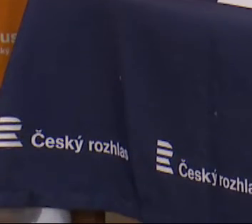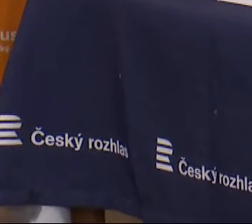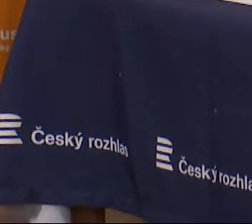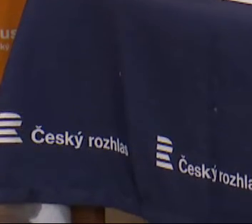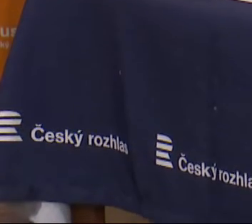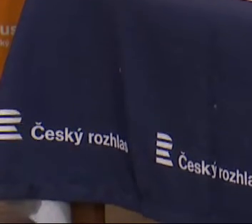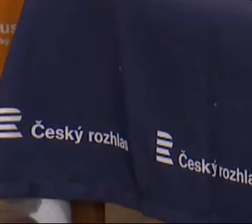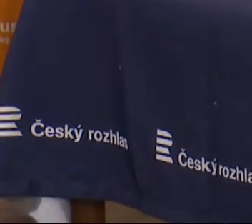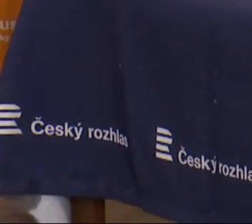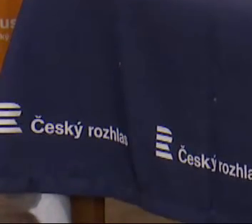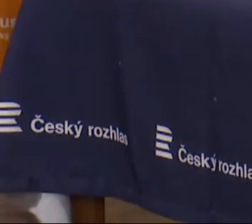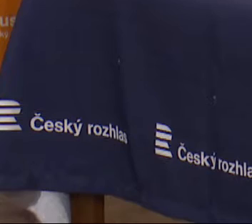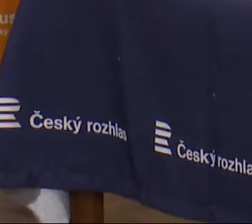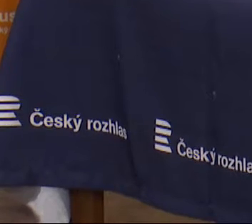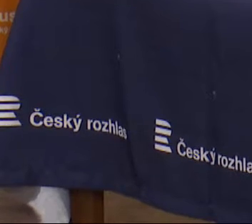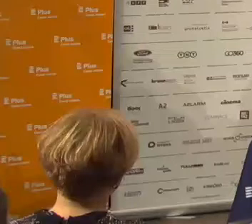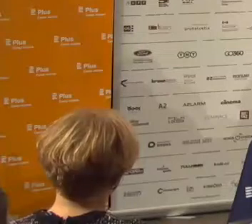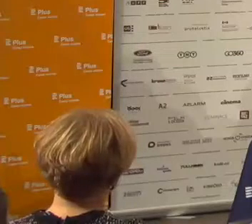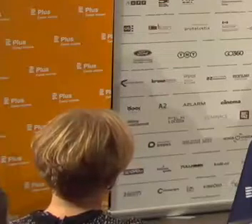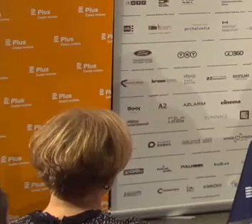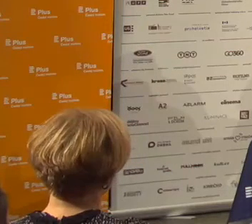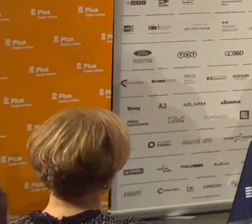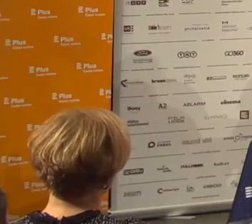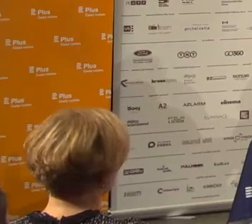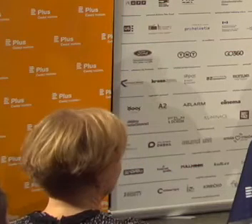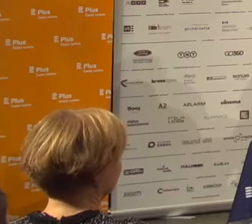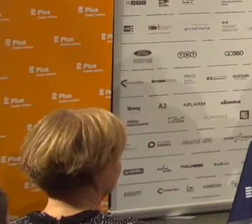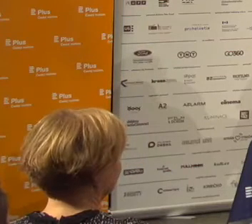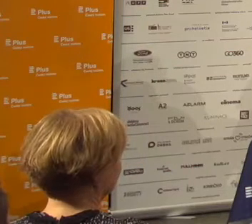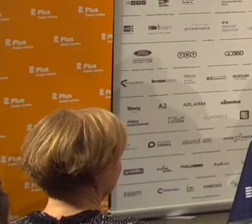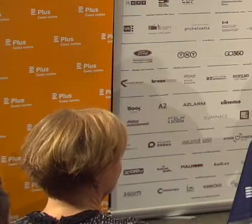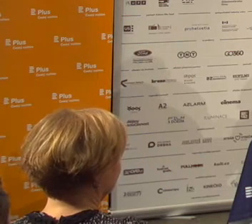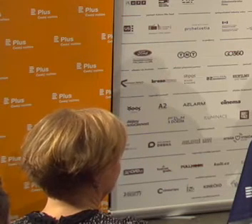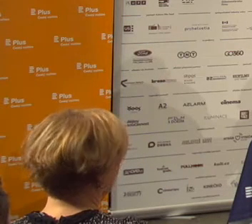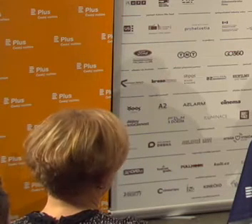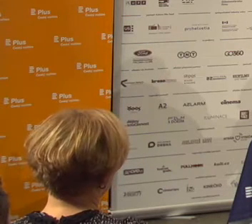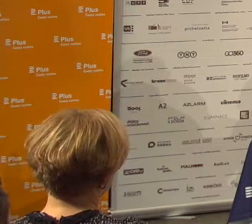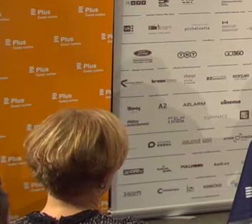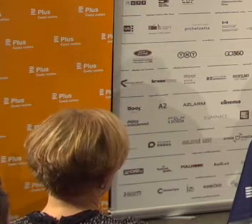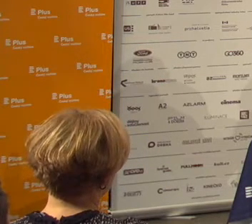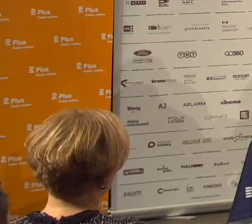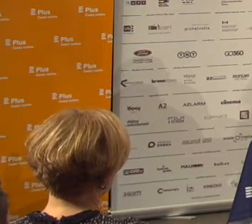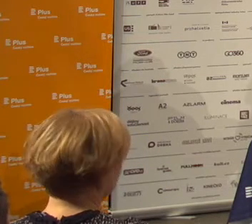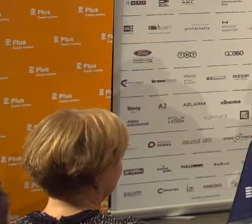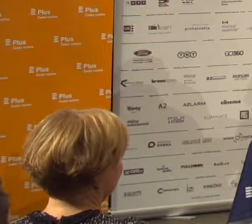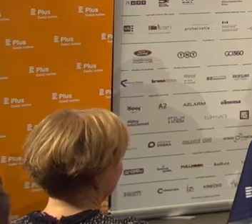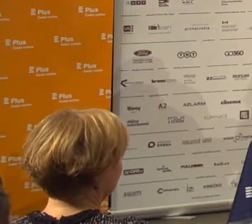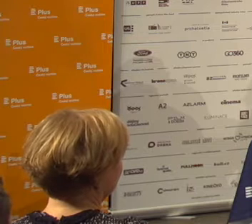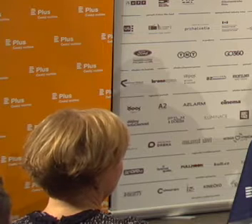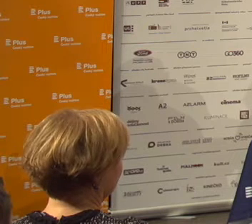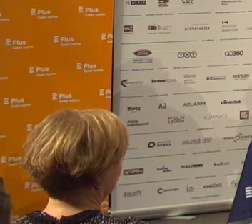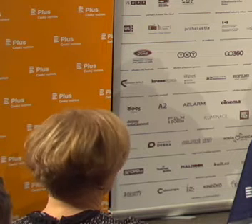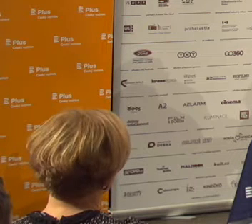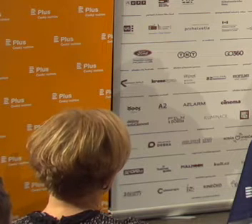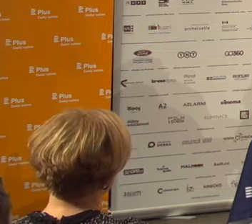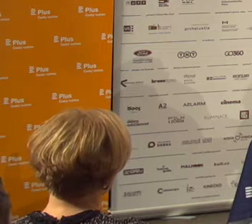inteligence. Pane profesore Maříku, když jste tady odpověděl, že ano, že nás roboti osvobodí od nudné práce, tak co to vlastně vůbec